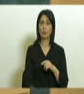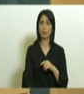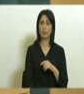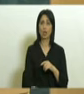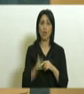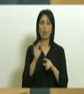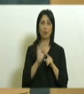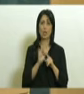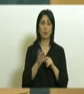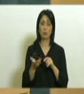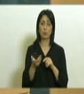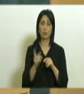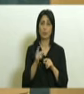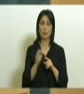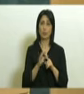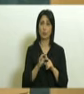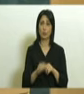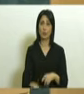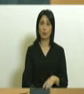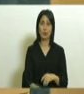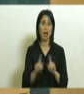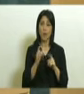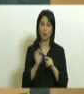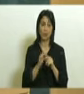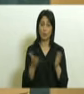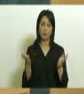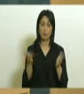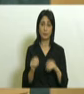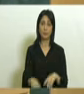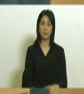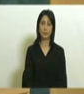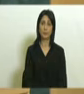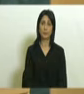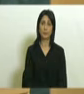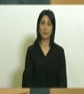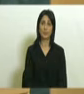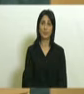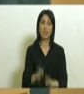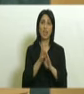რატო ნერვიულ? რატო ნერვიულ? რატო ნერვიულ?